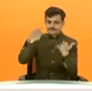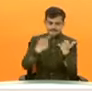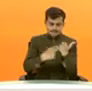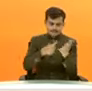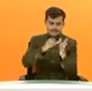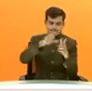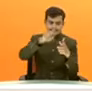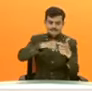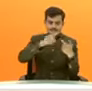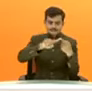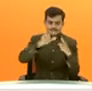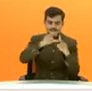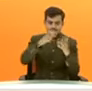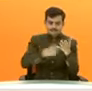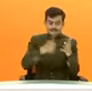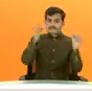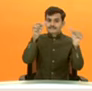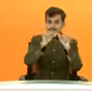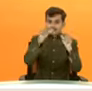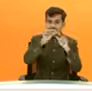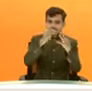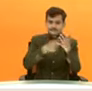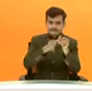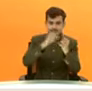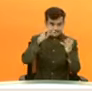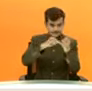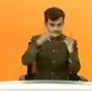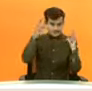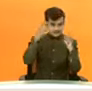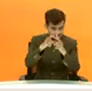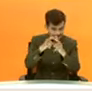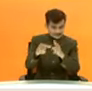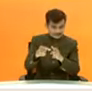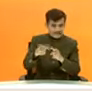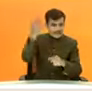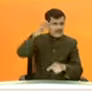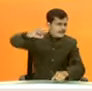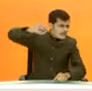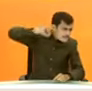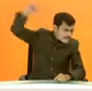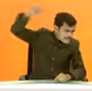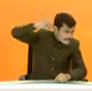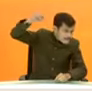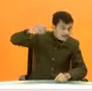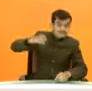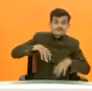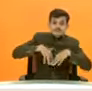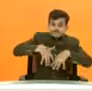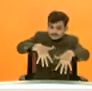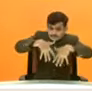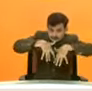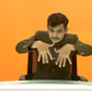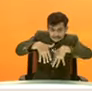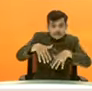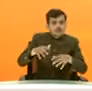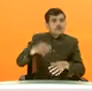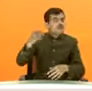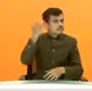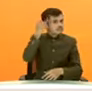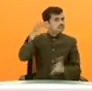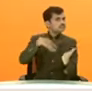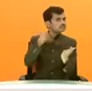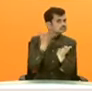राजेंद्र प्रसाद। उन्होंने चंपारण सत्याग्रह पर एक किताब भी लिखी, सत्याग्रह इन चंपारण।